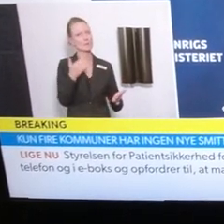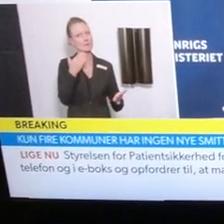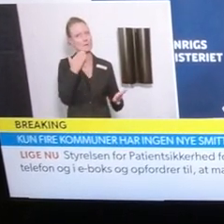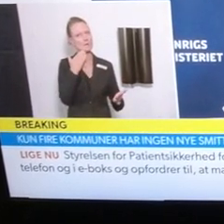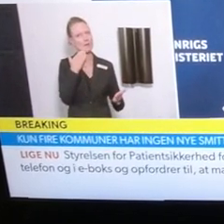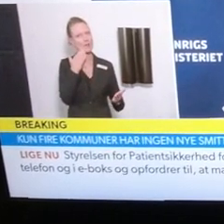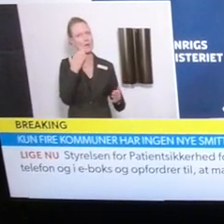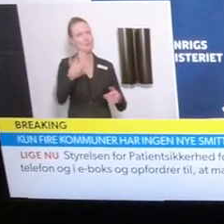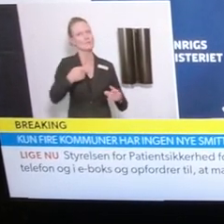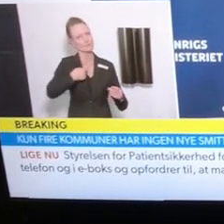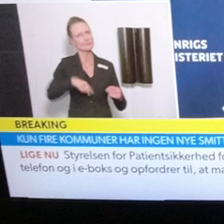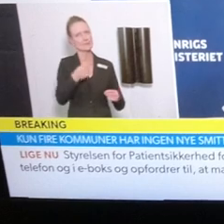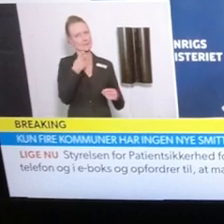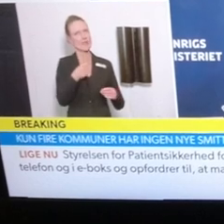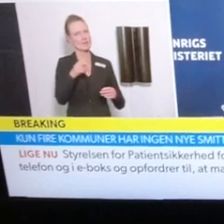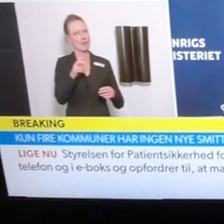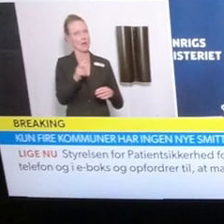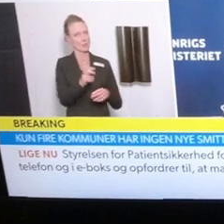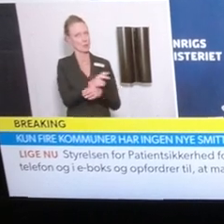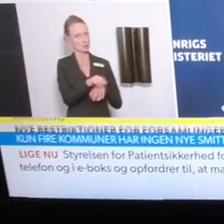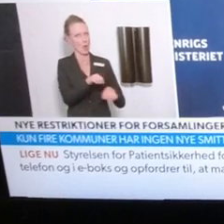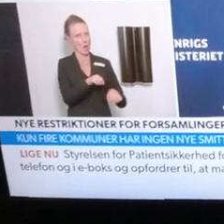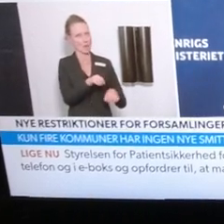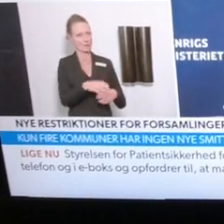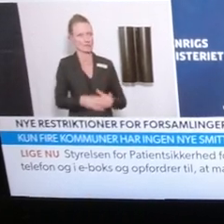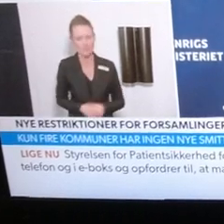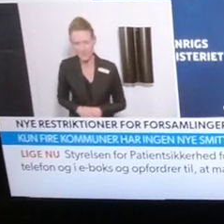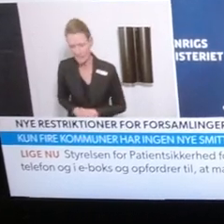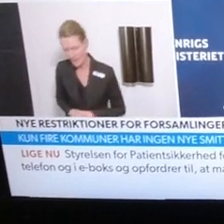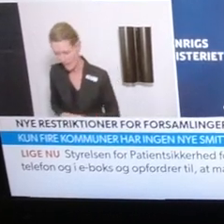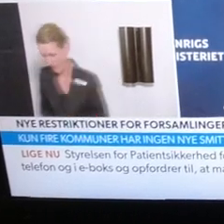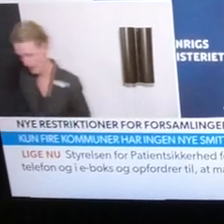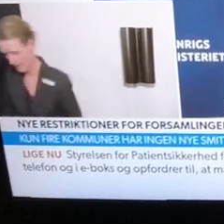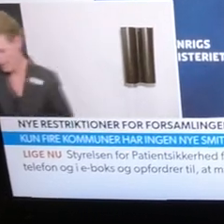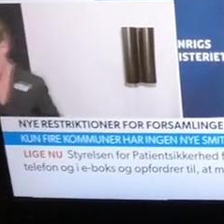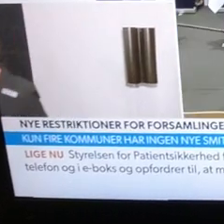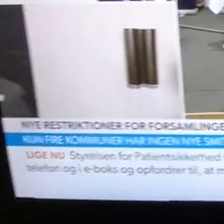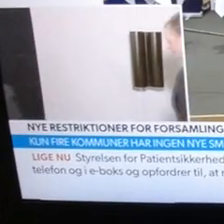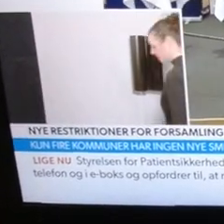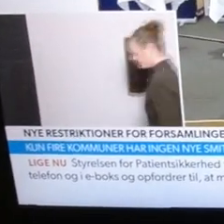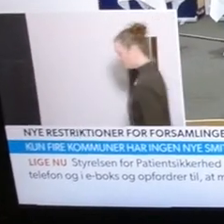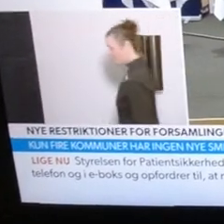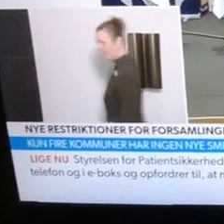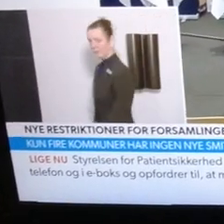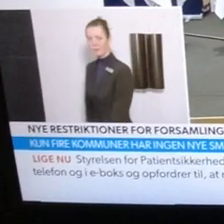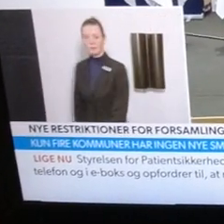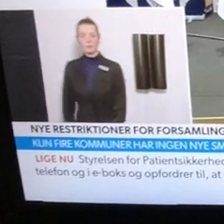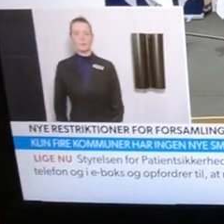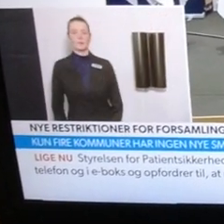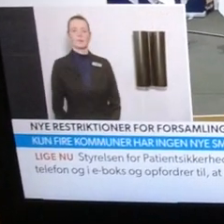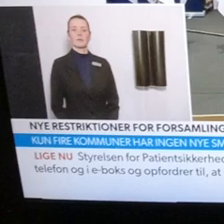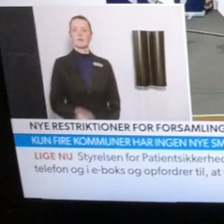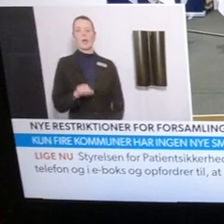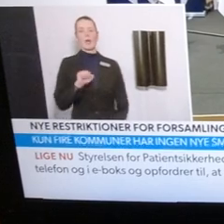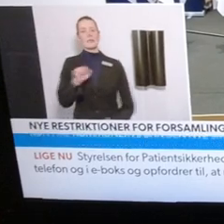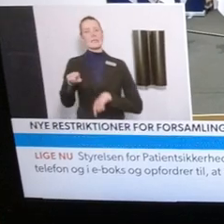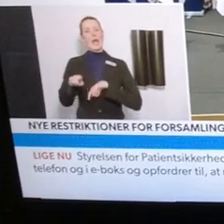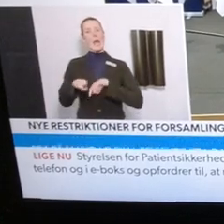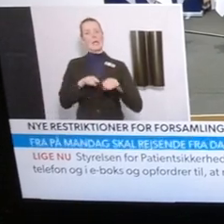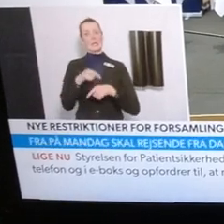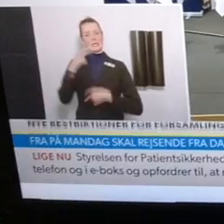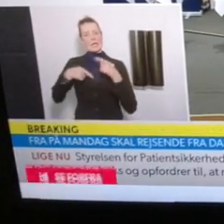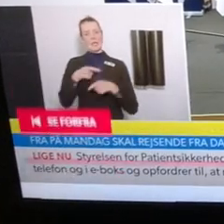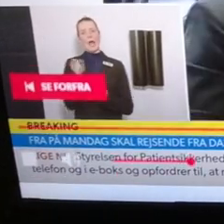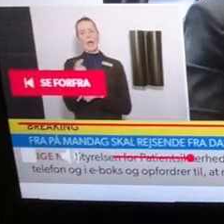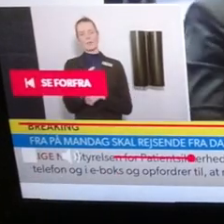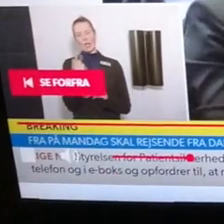under kontrol. Ja. Der var sådan lidt en trussel i din indledende tale. Du sagde, at hvis ikke smittetallet kommer